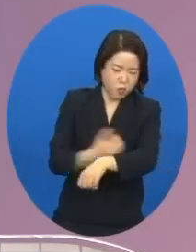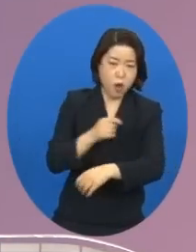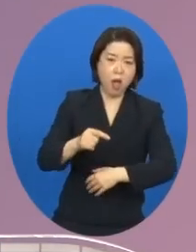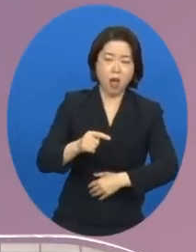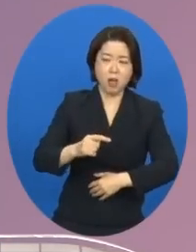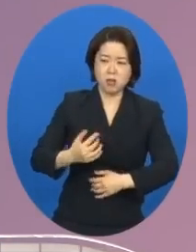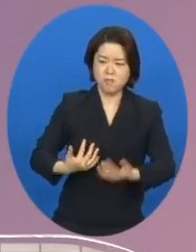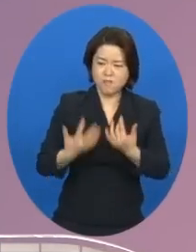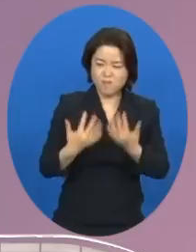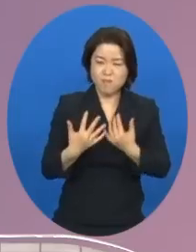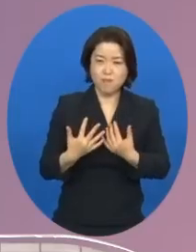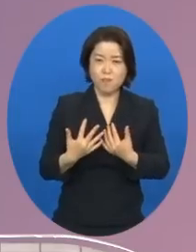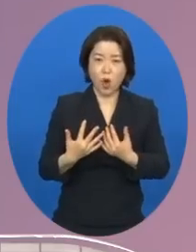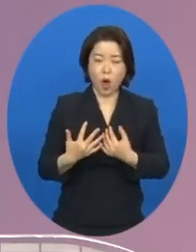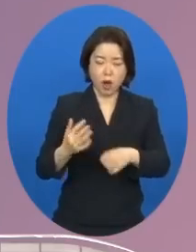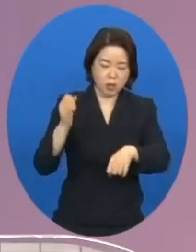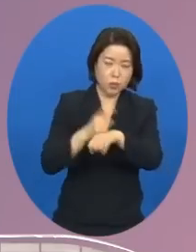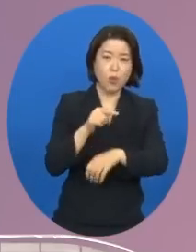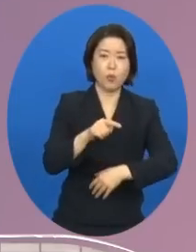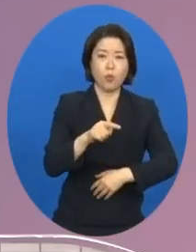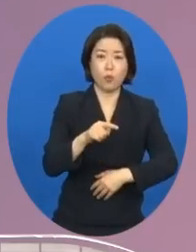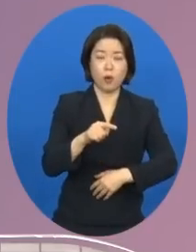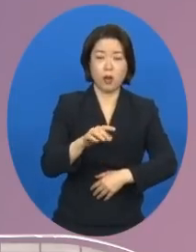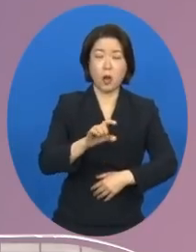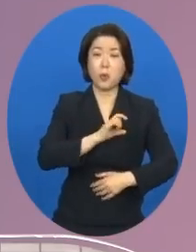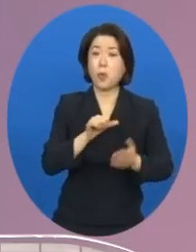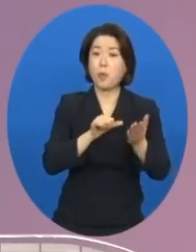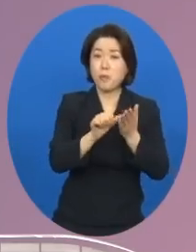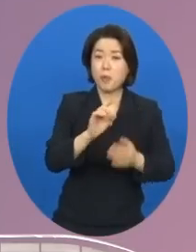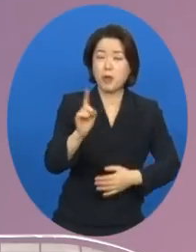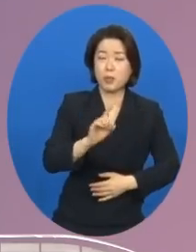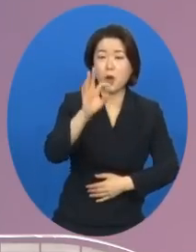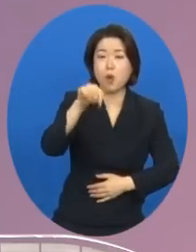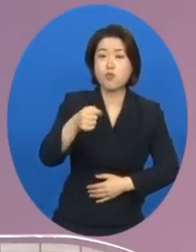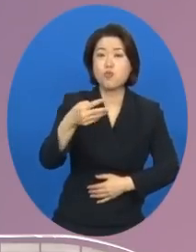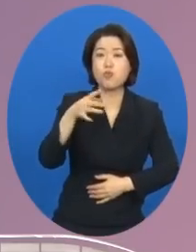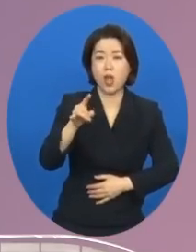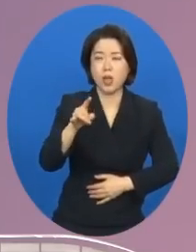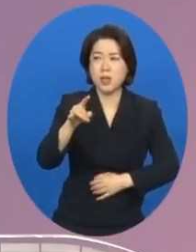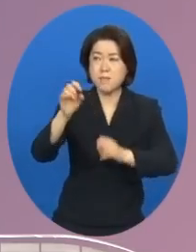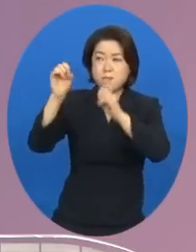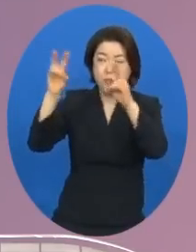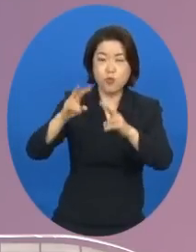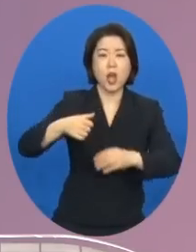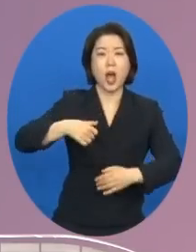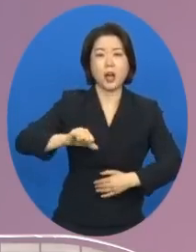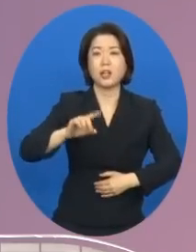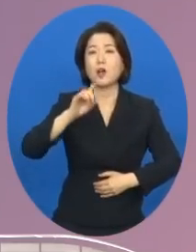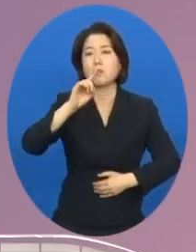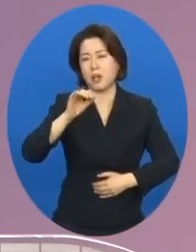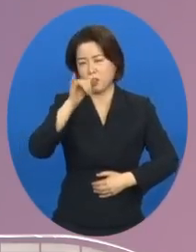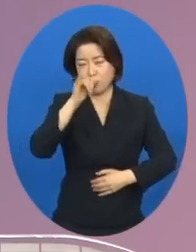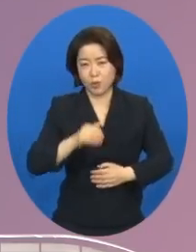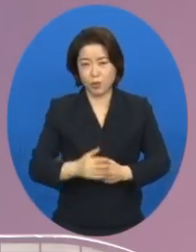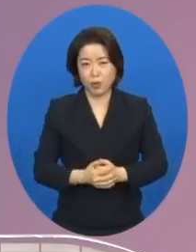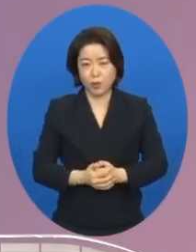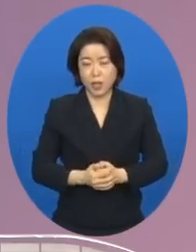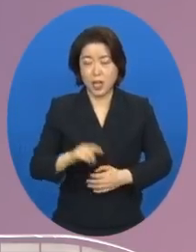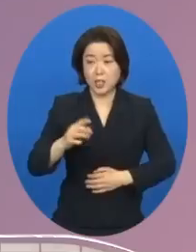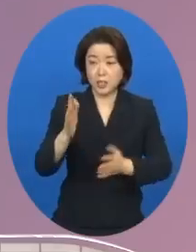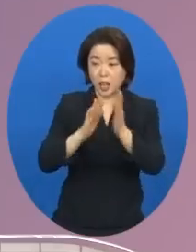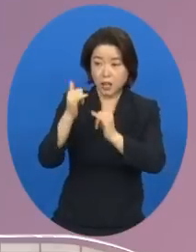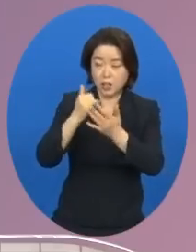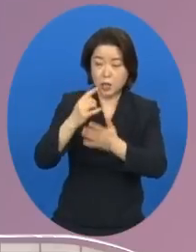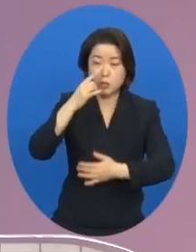불같은 성질인지 우리의 아들이라는 별명을 얻었을 정도. 그런데 예수님의 어머니 마리아를